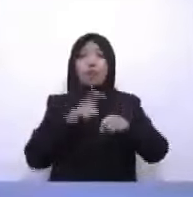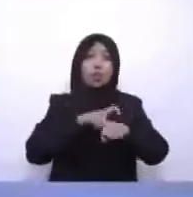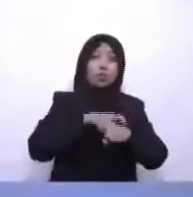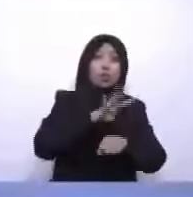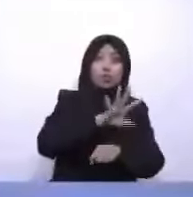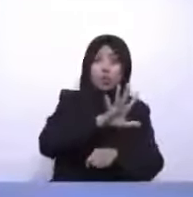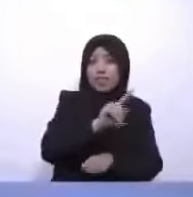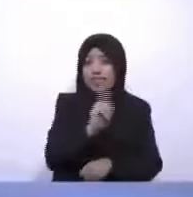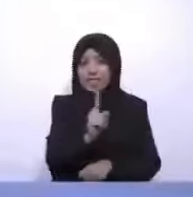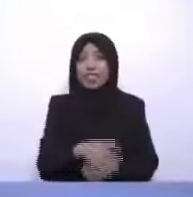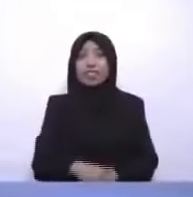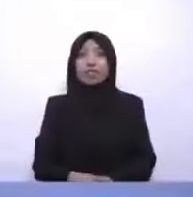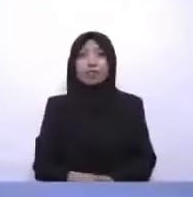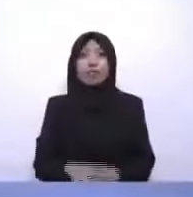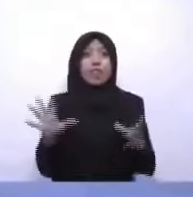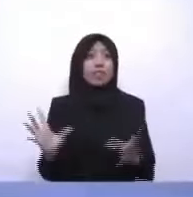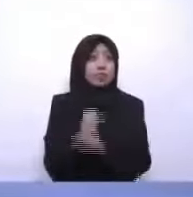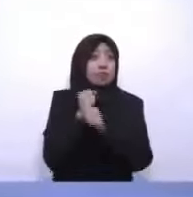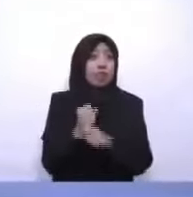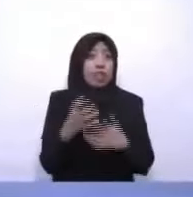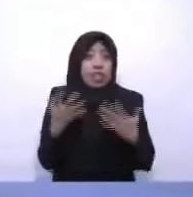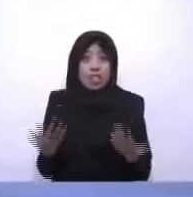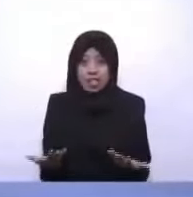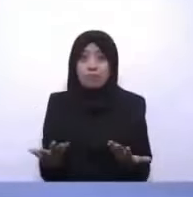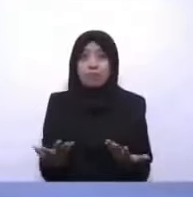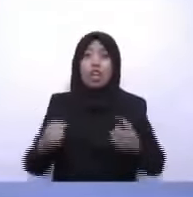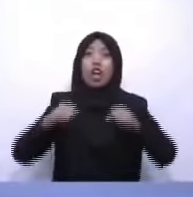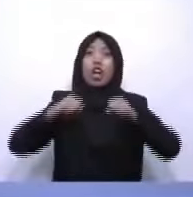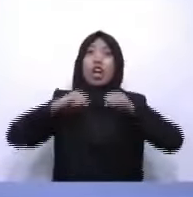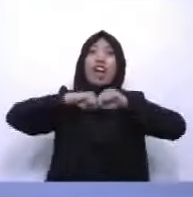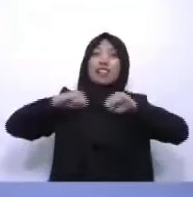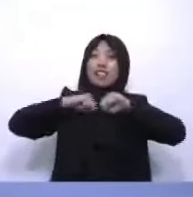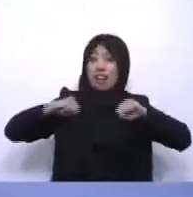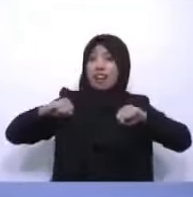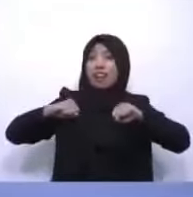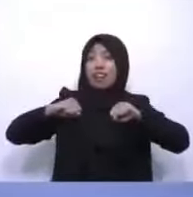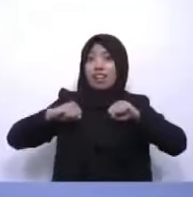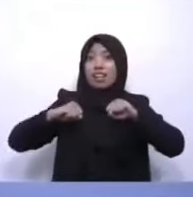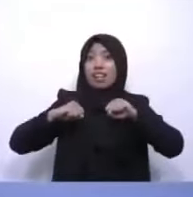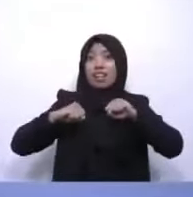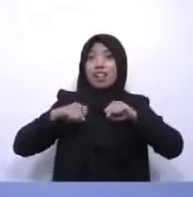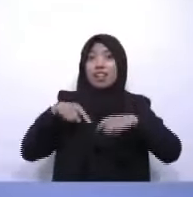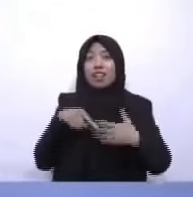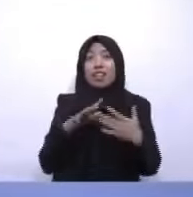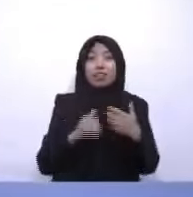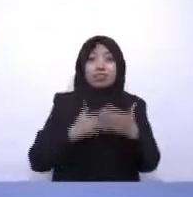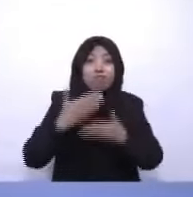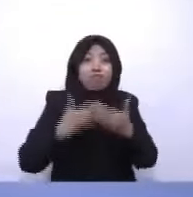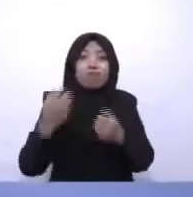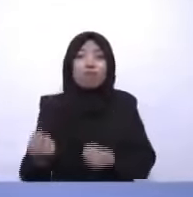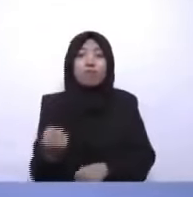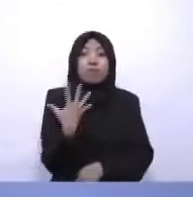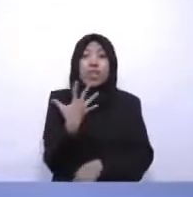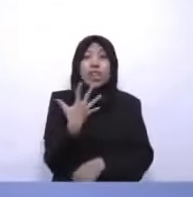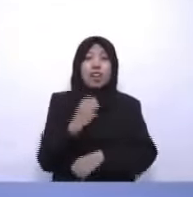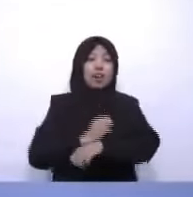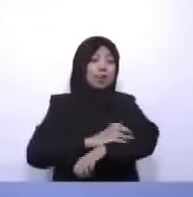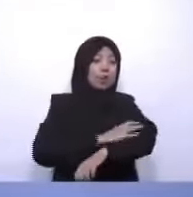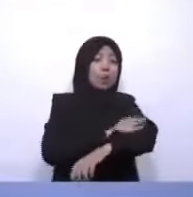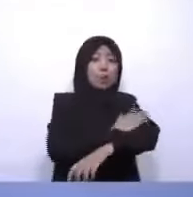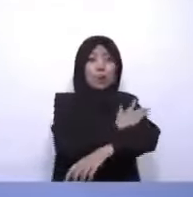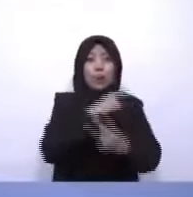45 detik, silakan. Kesimpulannya adalah, olahraga itu bisa menghasilkan hormon